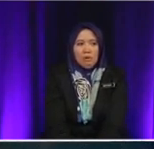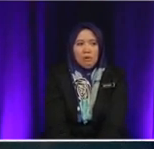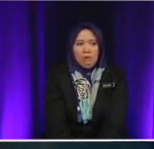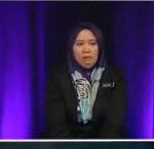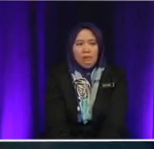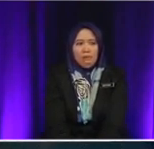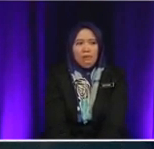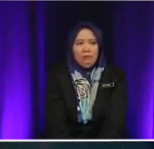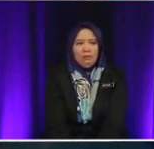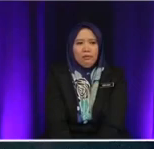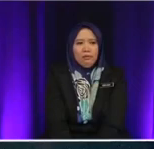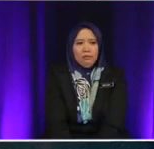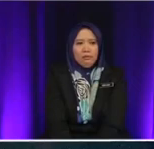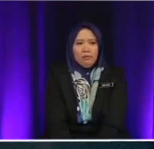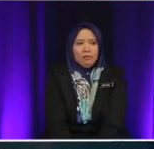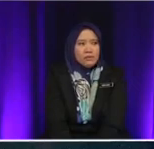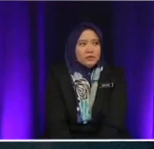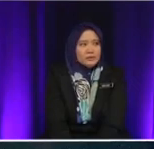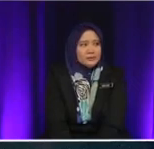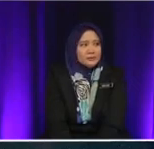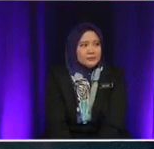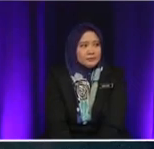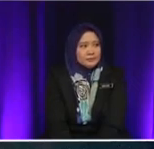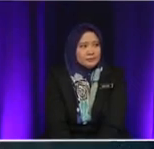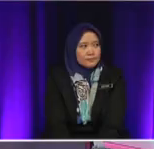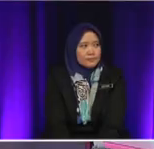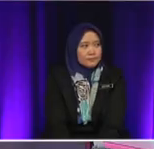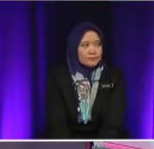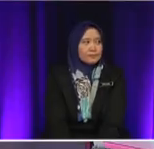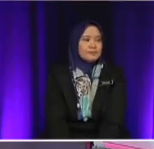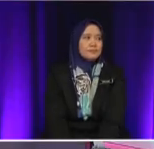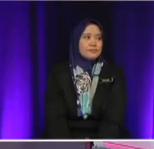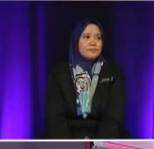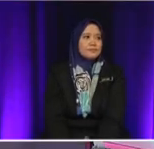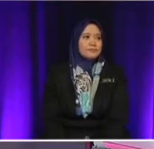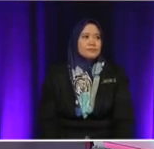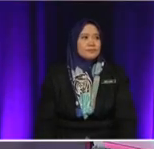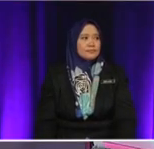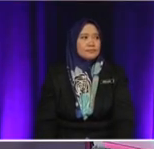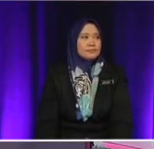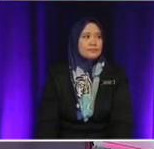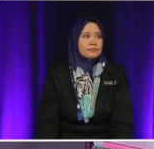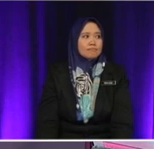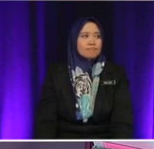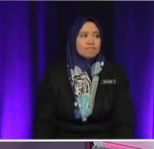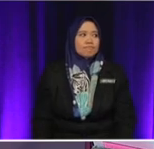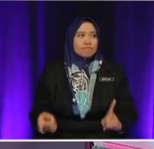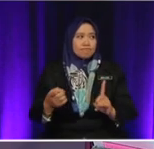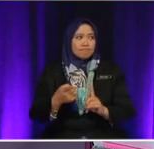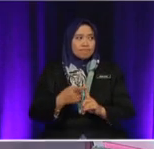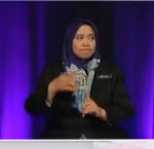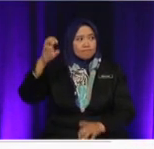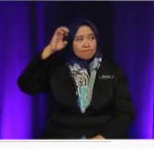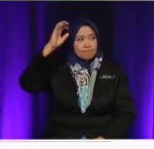untuk menguruskan masa? Atau kita simpan dahulu, kita tengok jawapan yang pertama tadi. Boleh, okay. Cikgu. Kita tengok kepada Encik Fauzi perlu